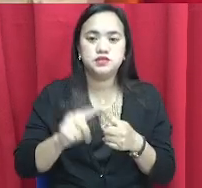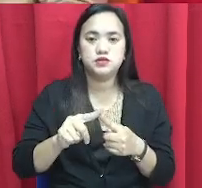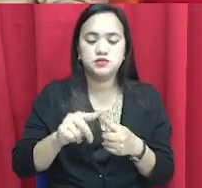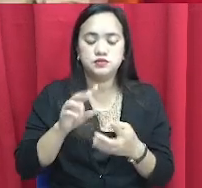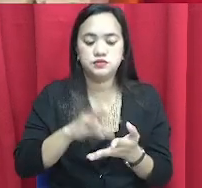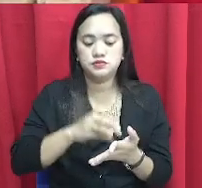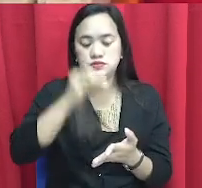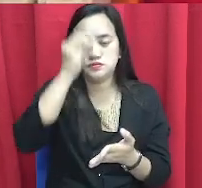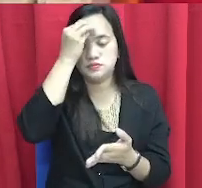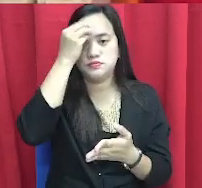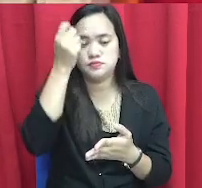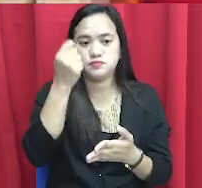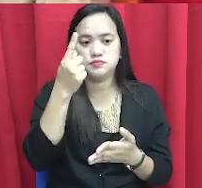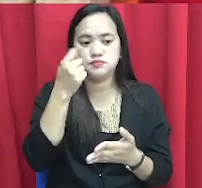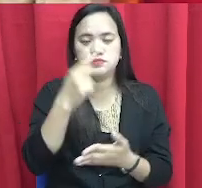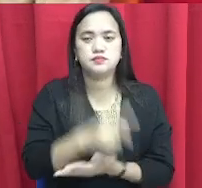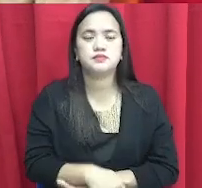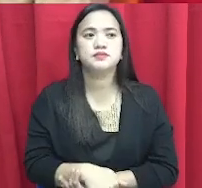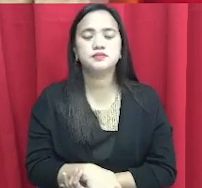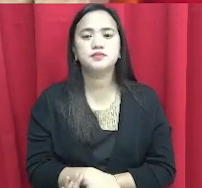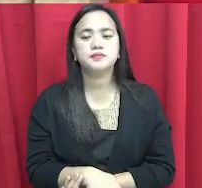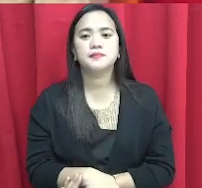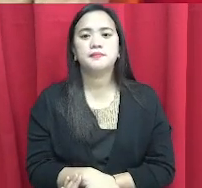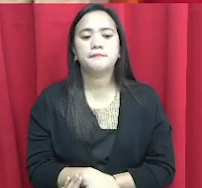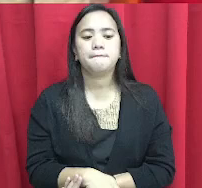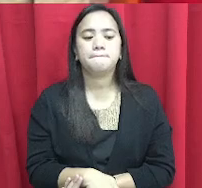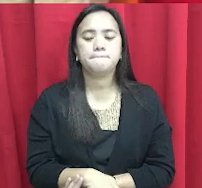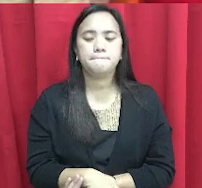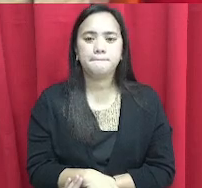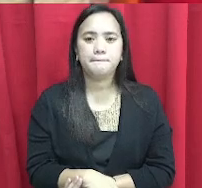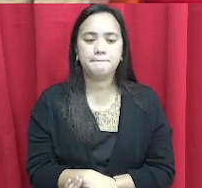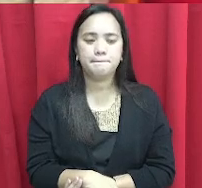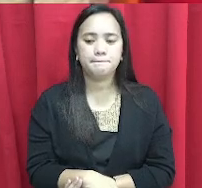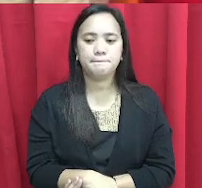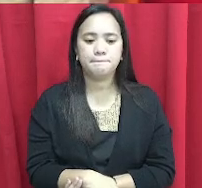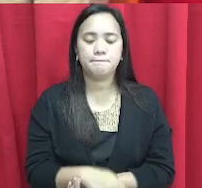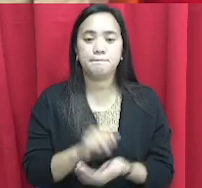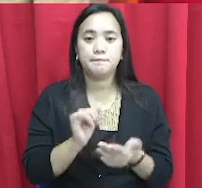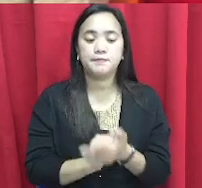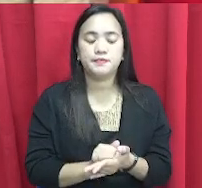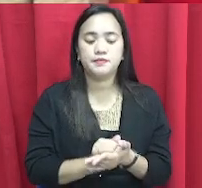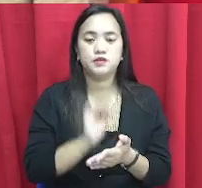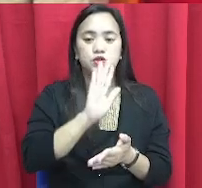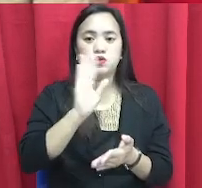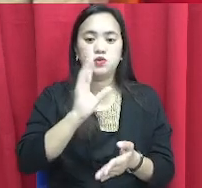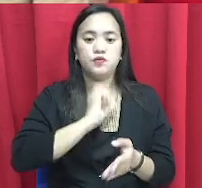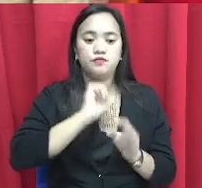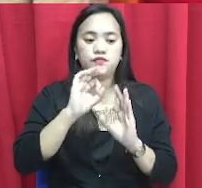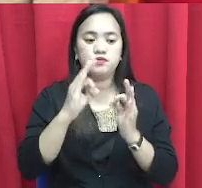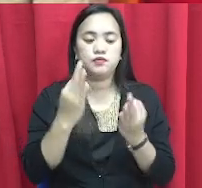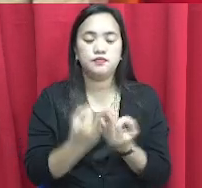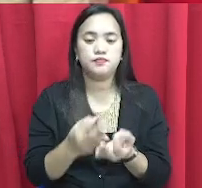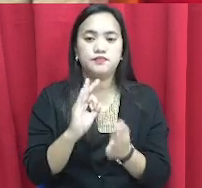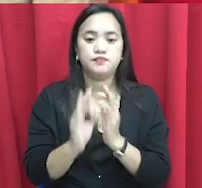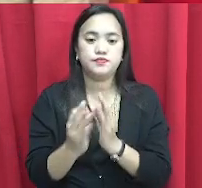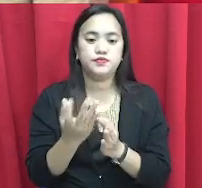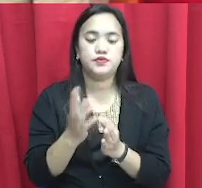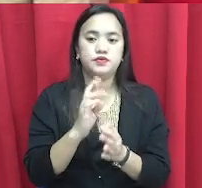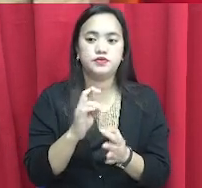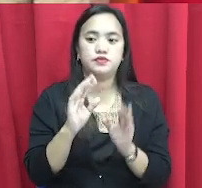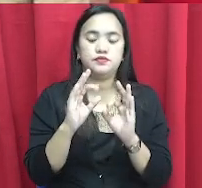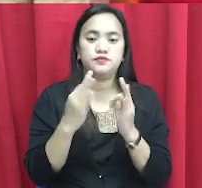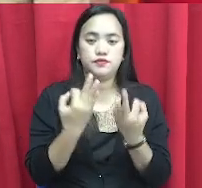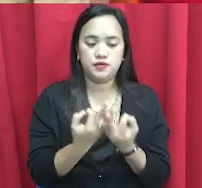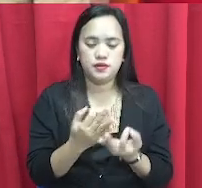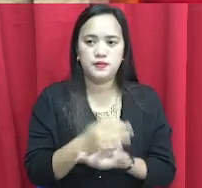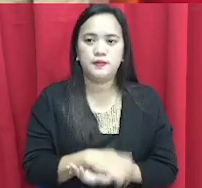natin dapat po na ma an po natin na ang ating family kung ikaw man ay tatay ay